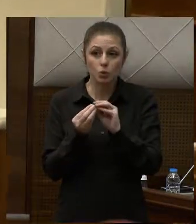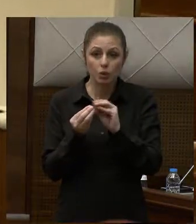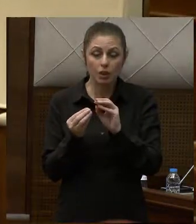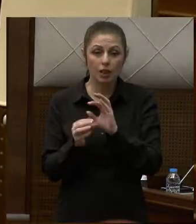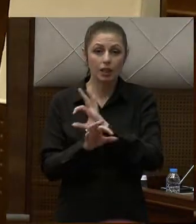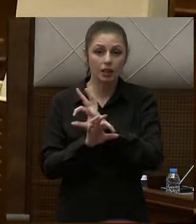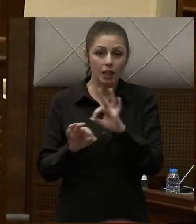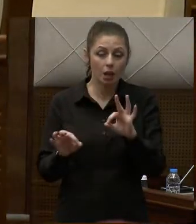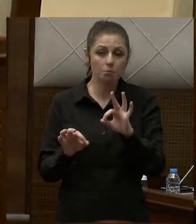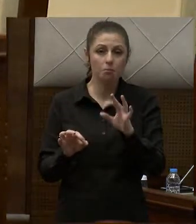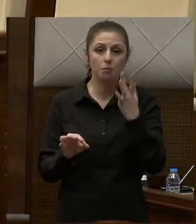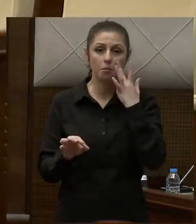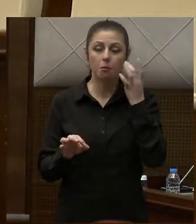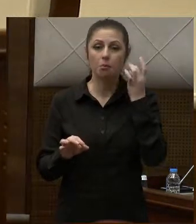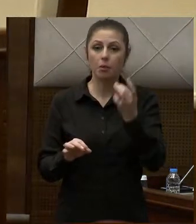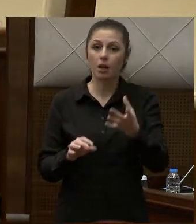kadar